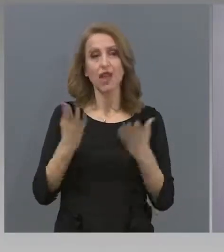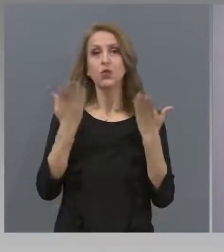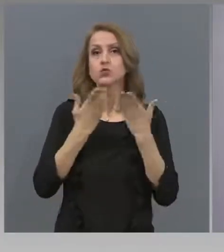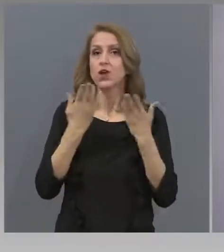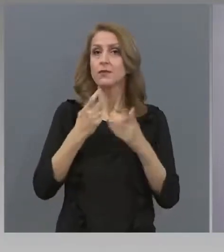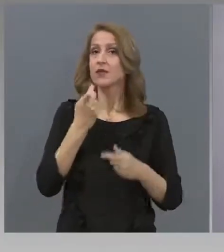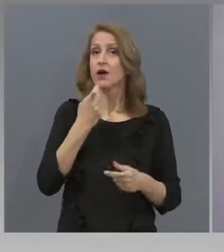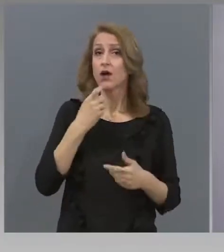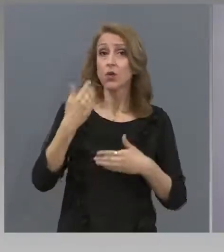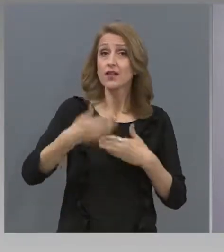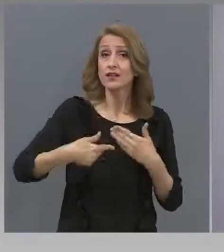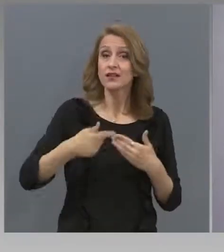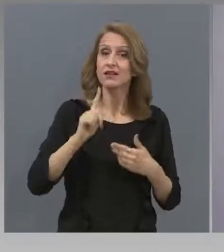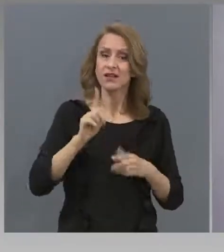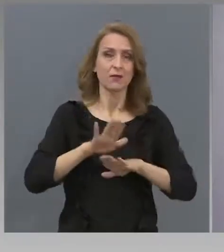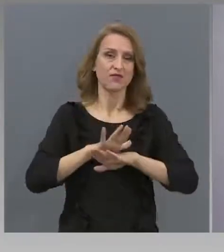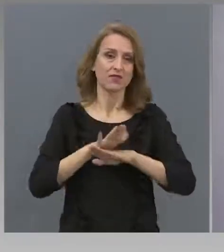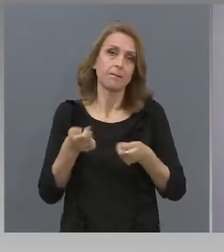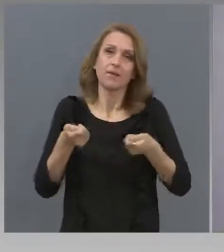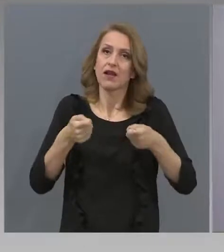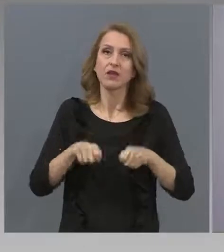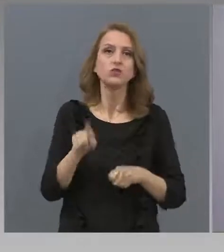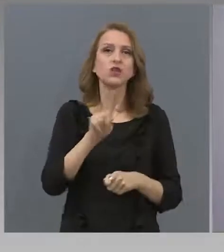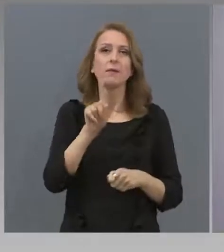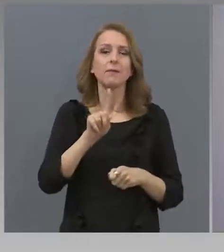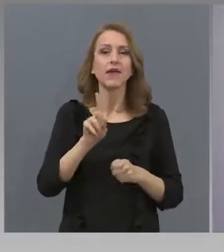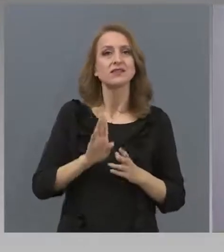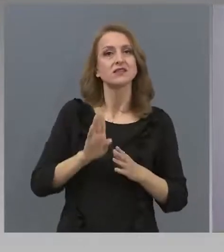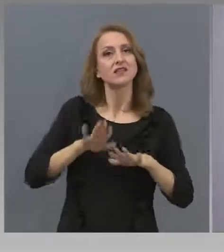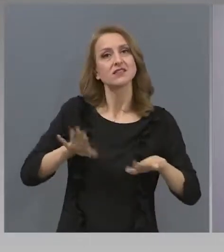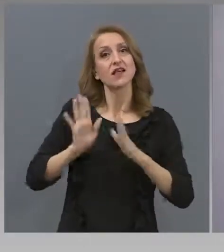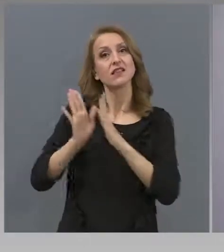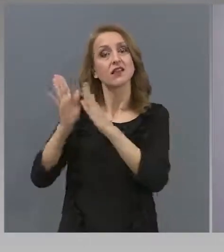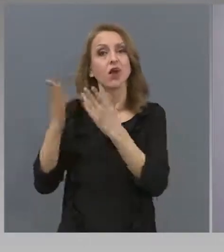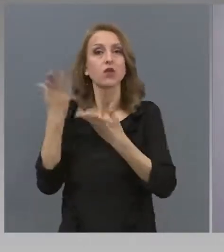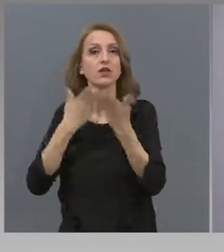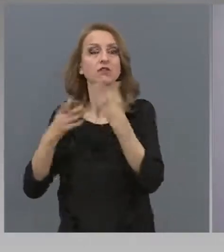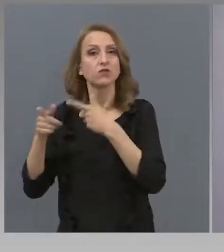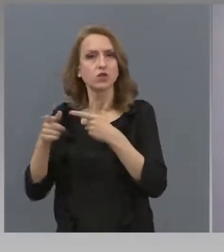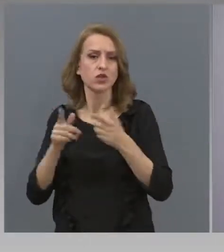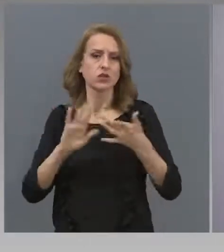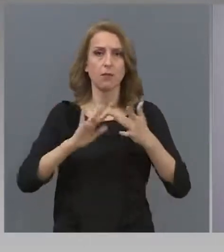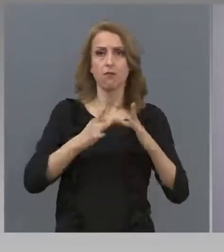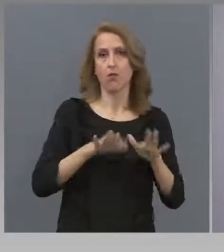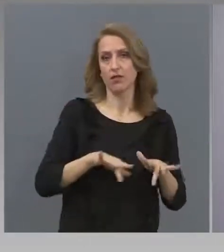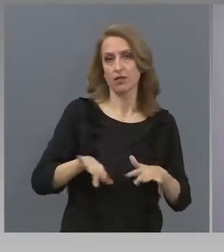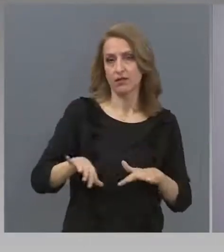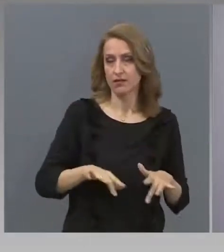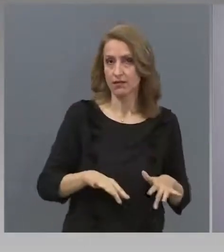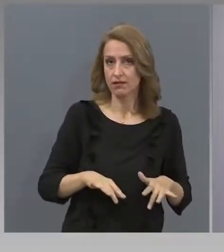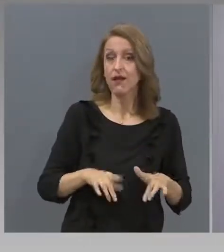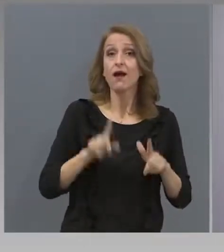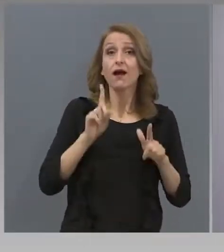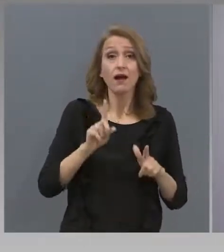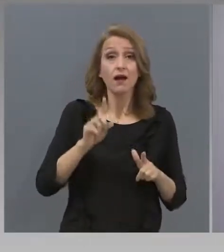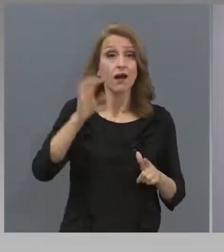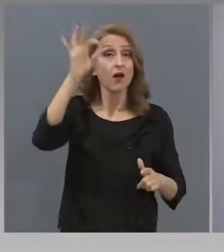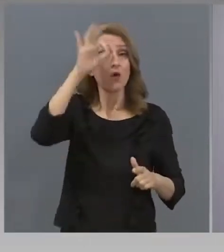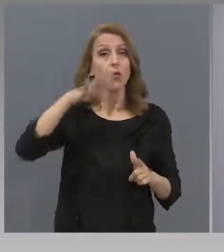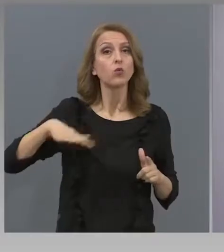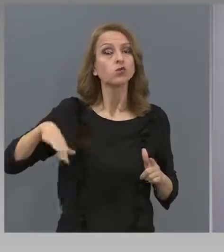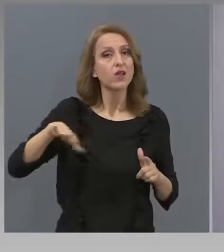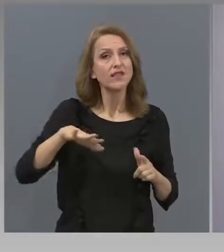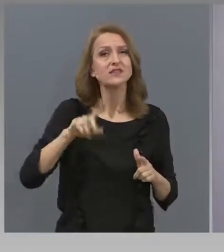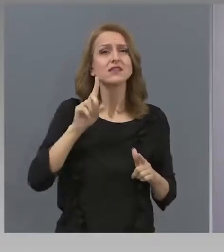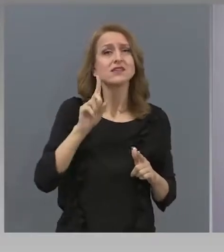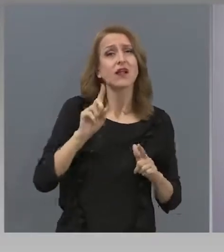приключи неприсъствено в електронна среда. А учениците да се върнат за